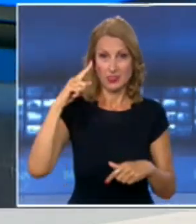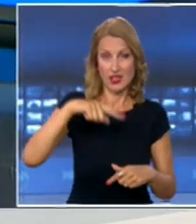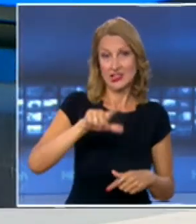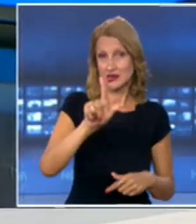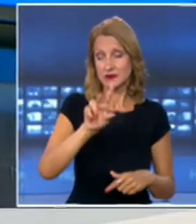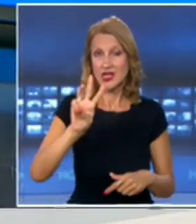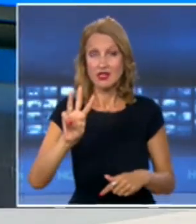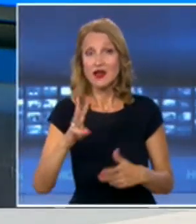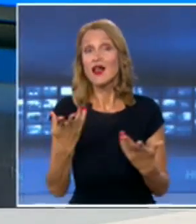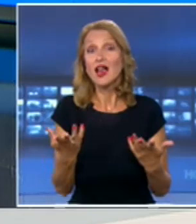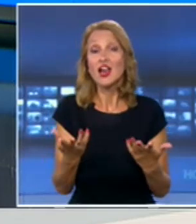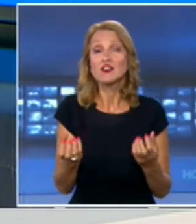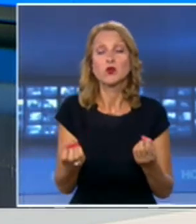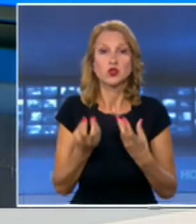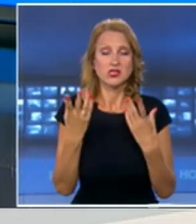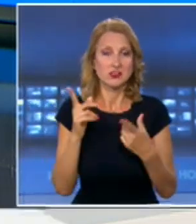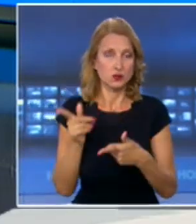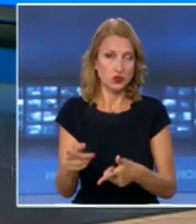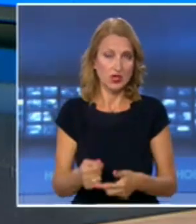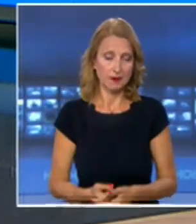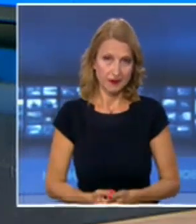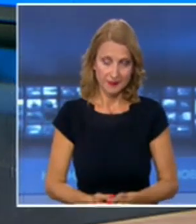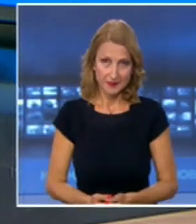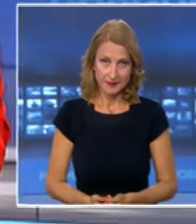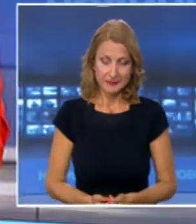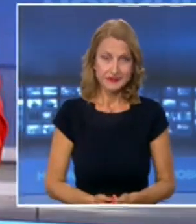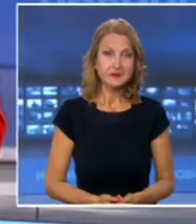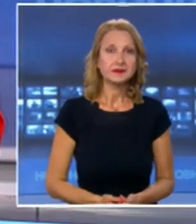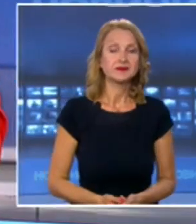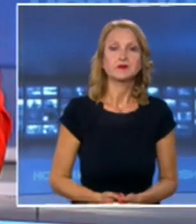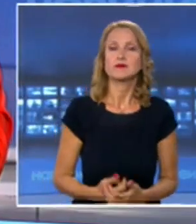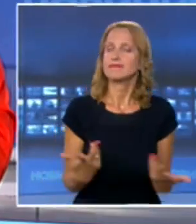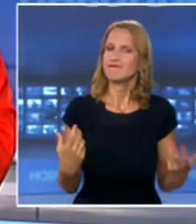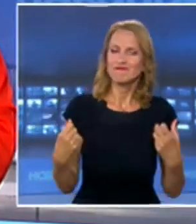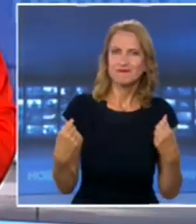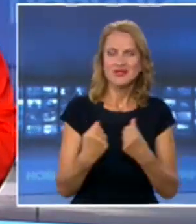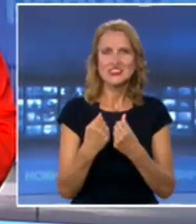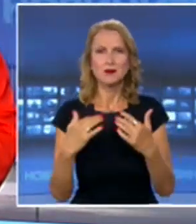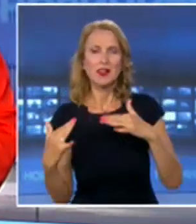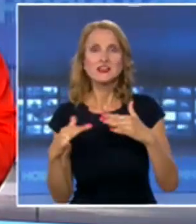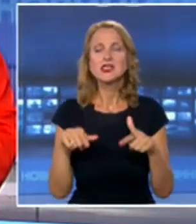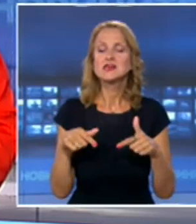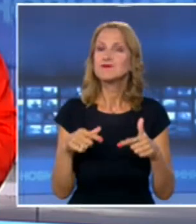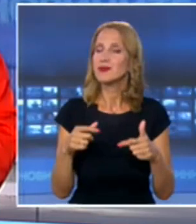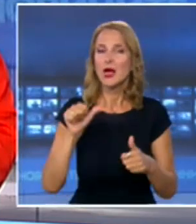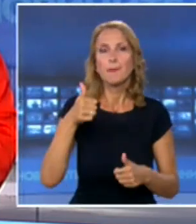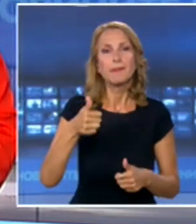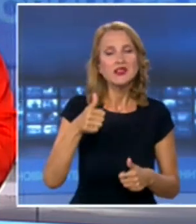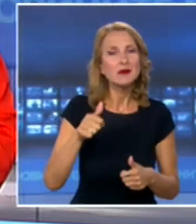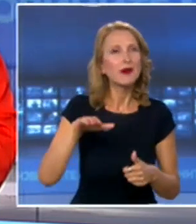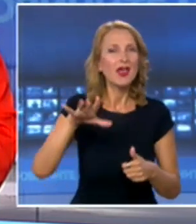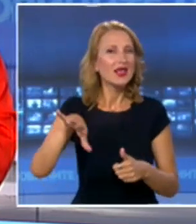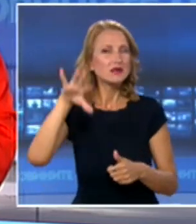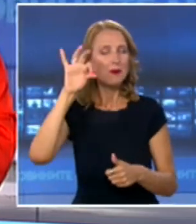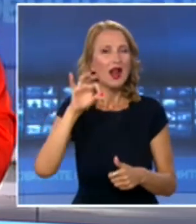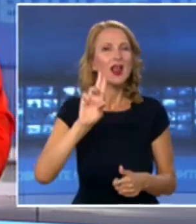протестите. Добромир Николов, пряко от триъгълника на властта. Благодарим. Сблъсъци в БСП след избора на председател на